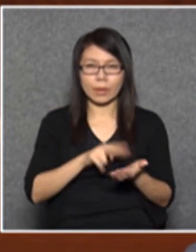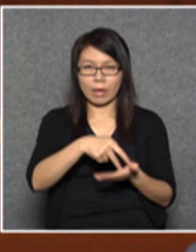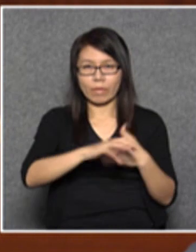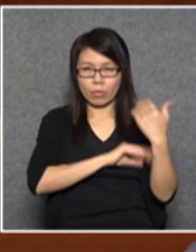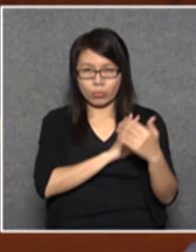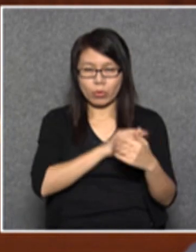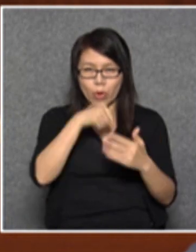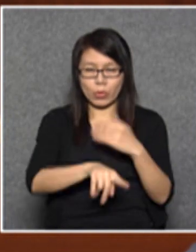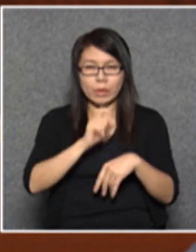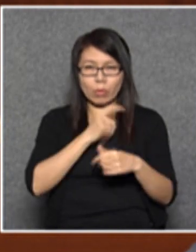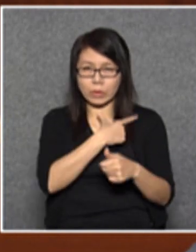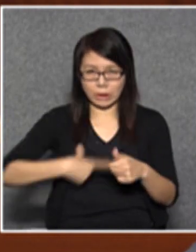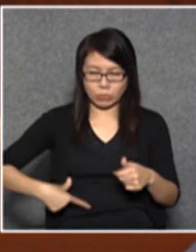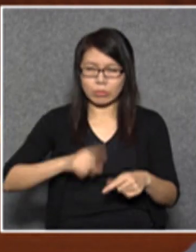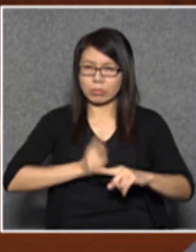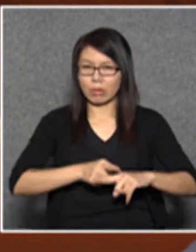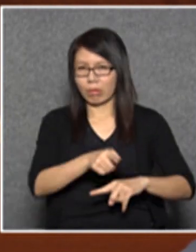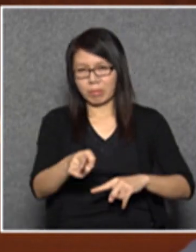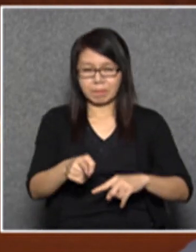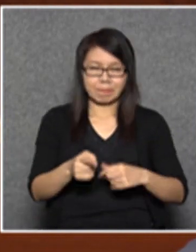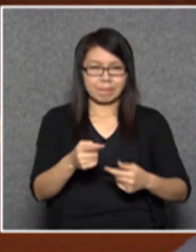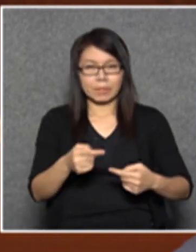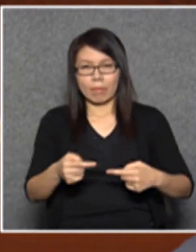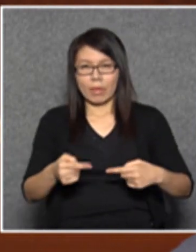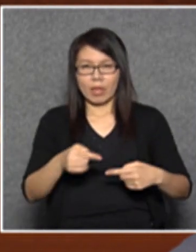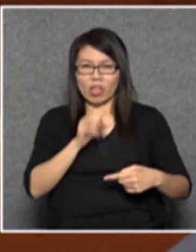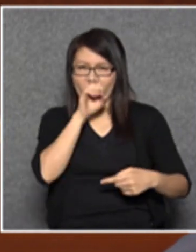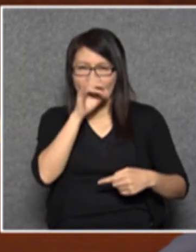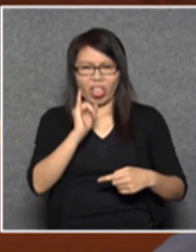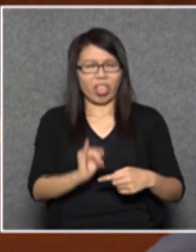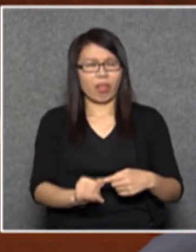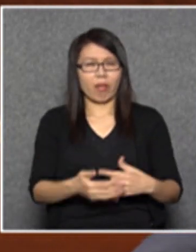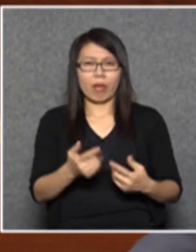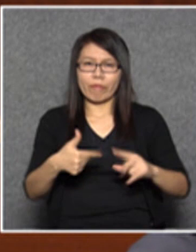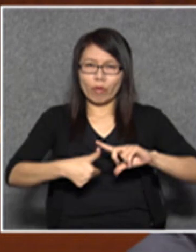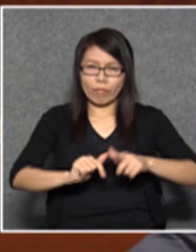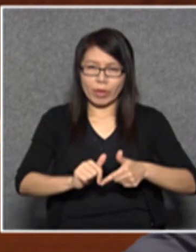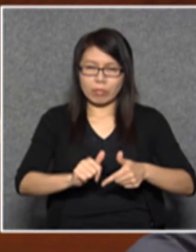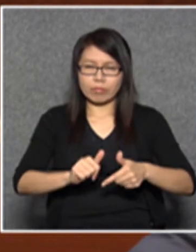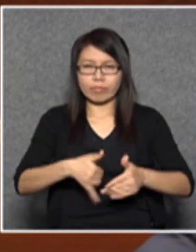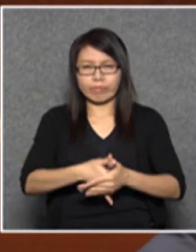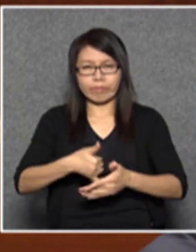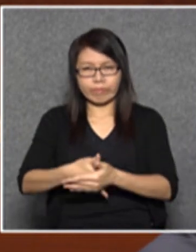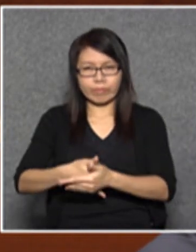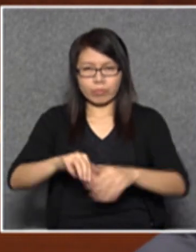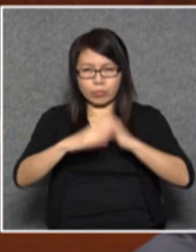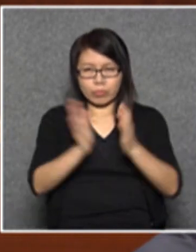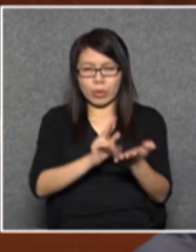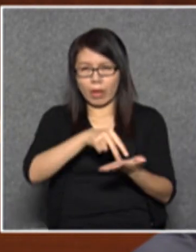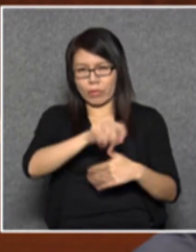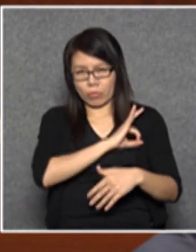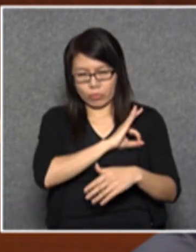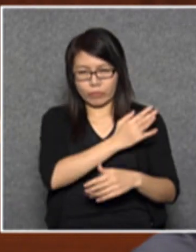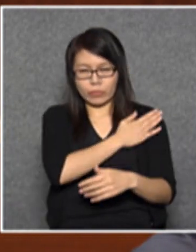邊有議員，佢哋係用一啲不合理嘅方式去阻礙整個立法會履行佢